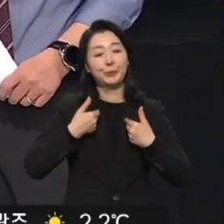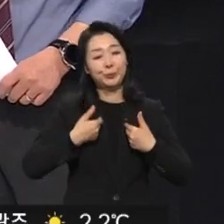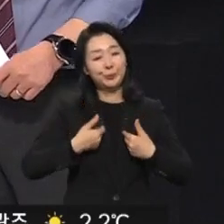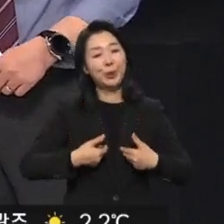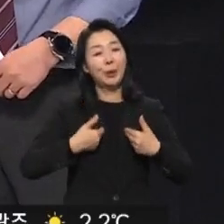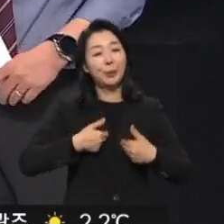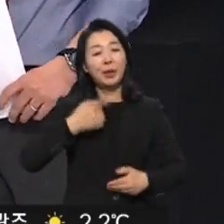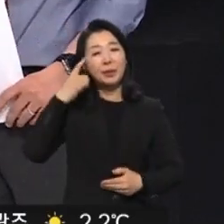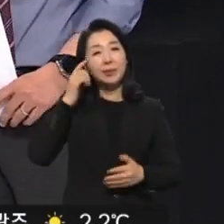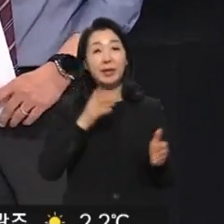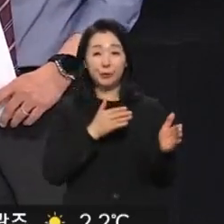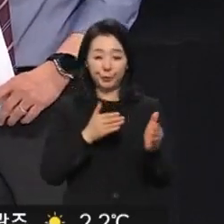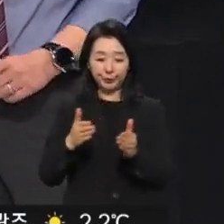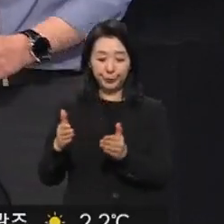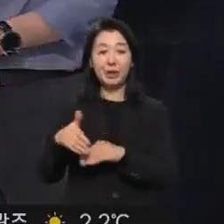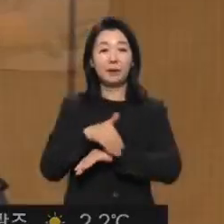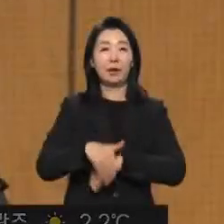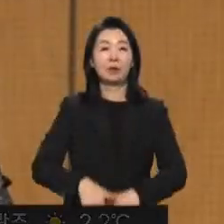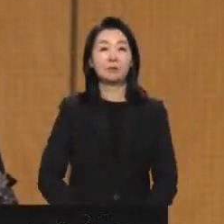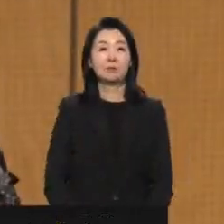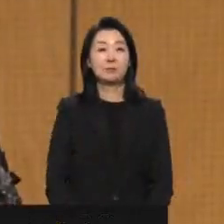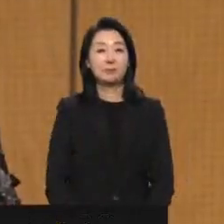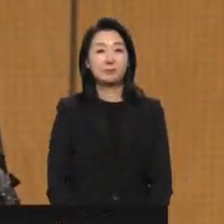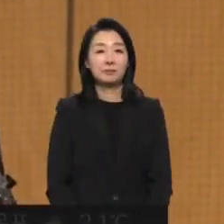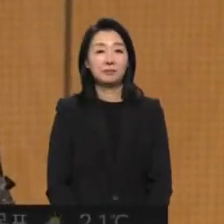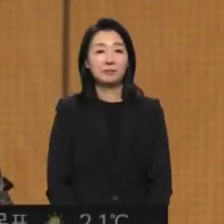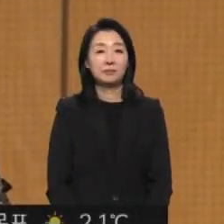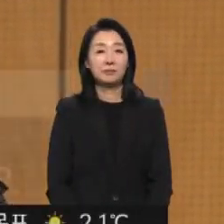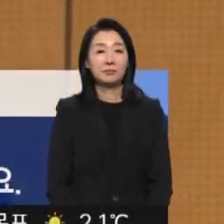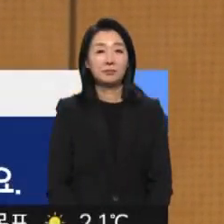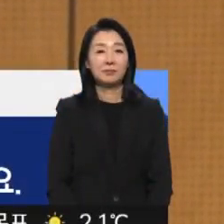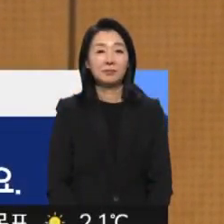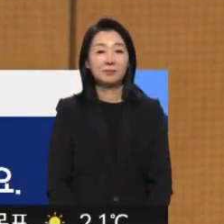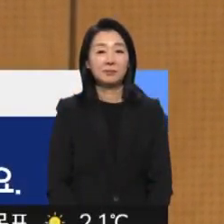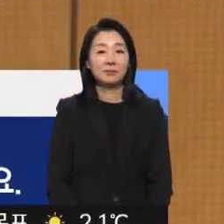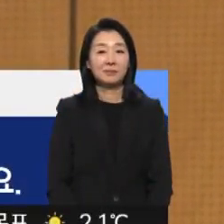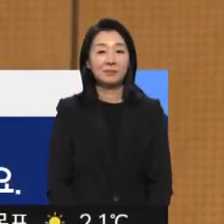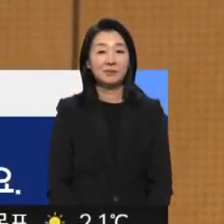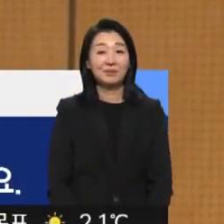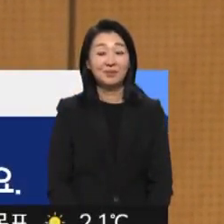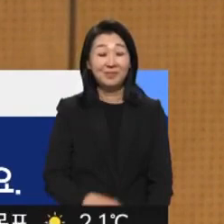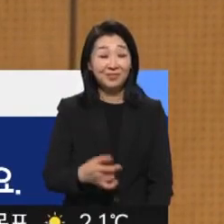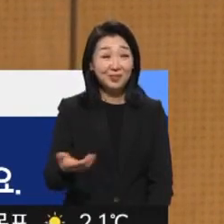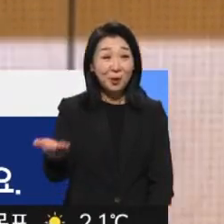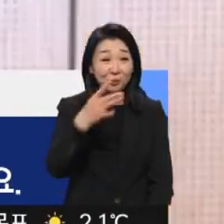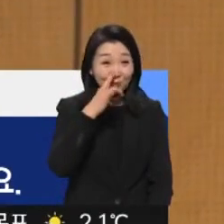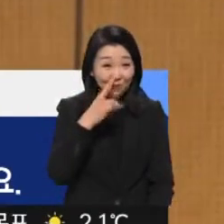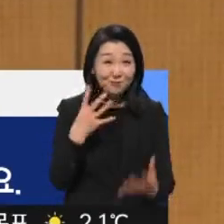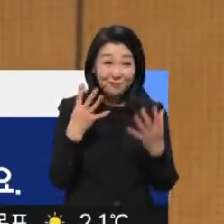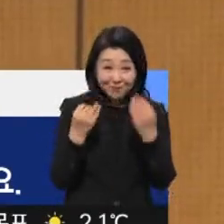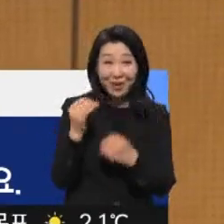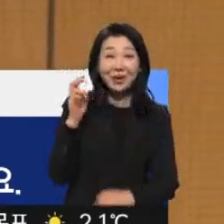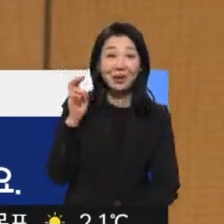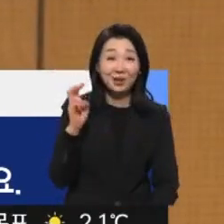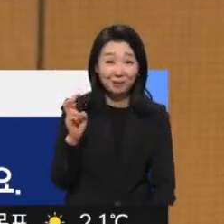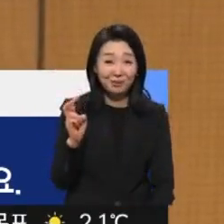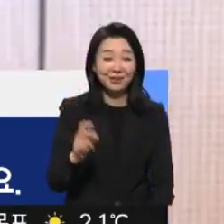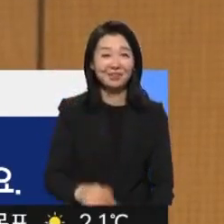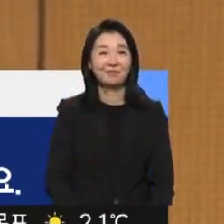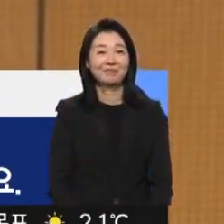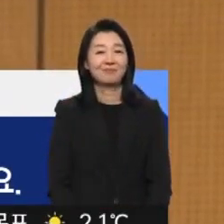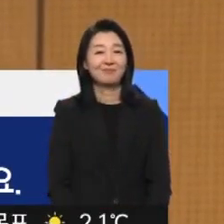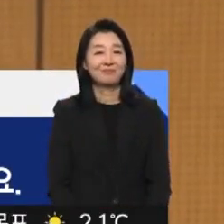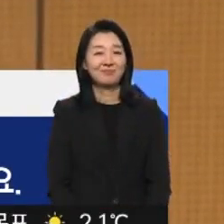생각을 정리해보겠다고 밝혔습니다. 여러 가지 궁금한 점들은 많을 수 있겠네요. 제가